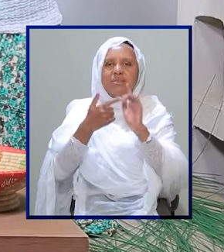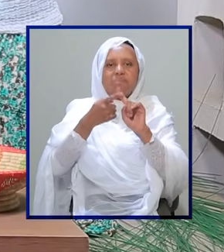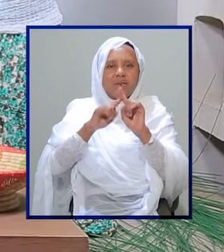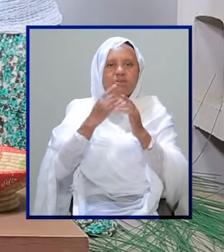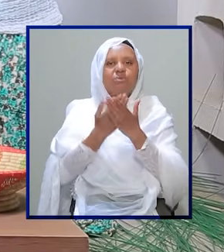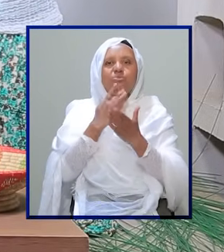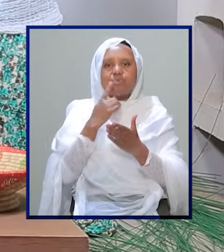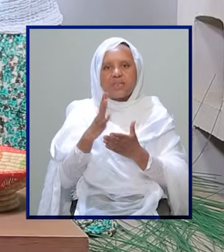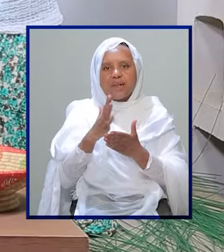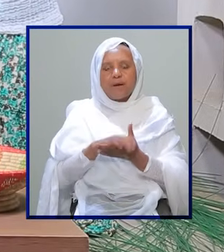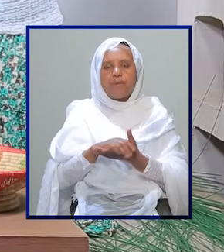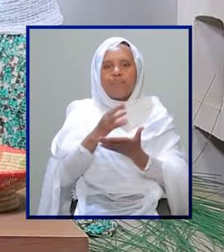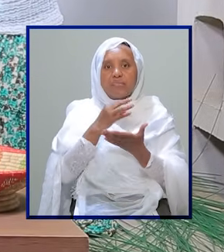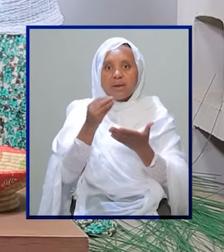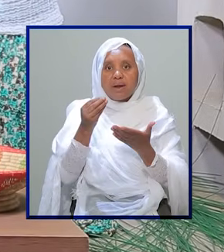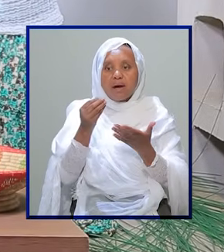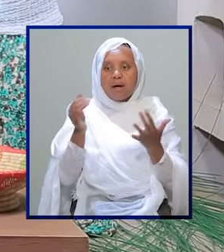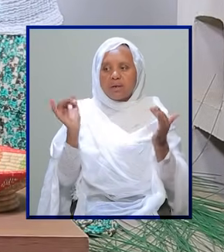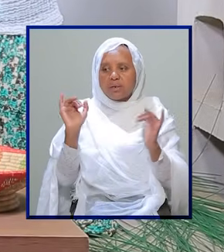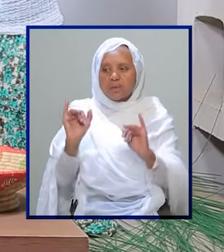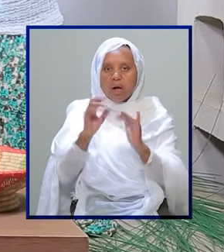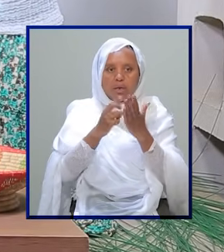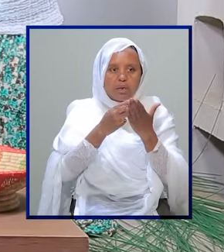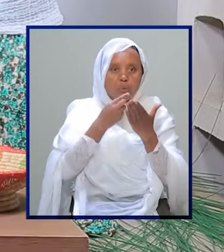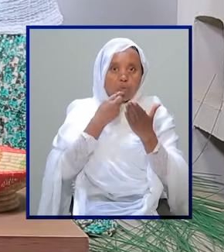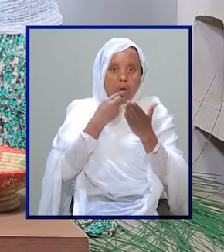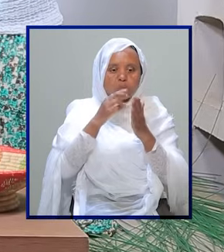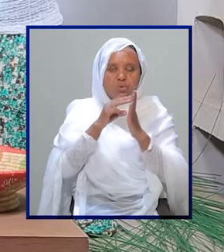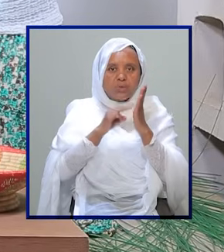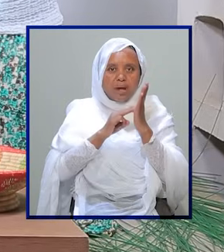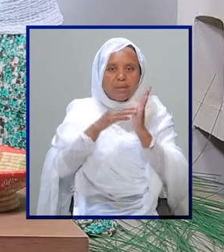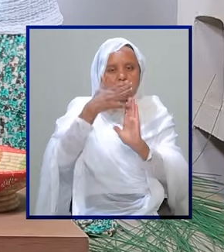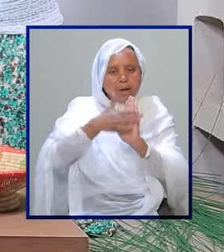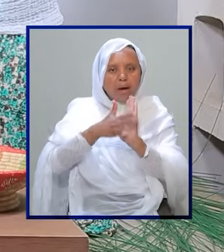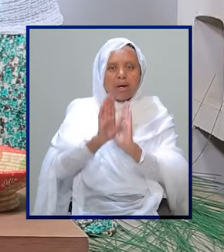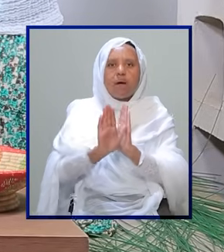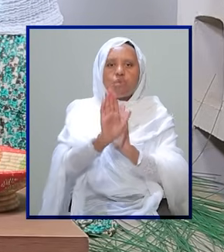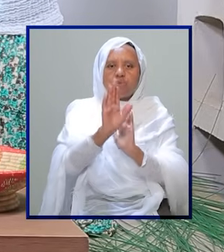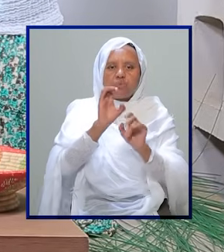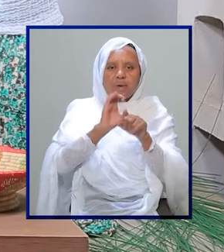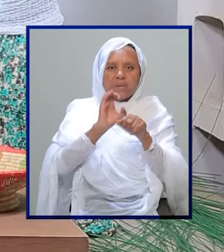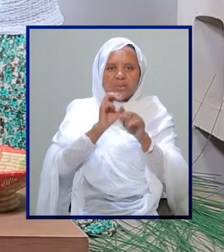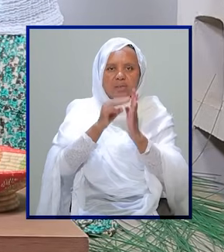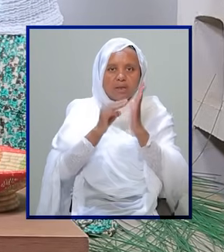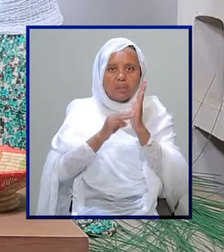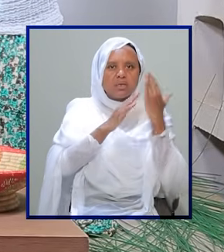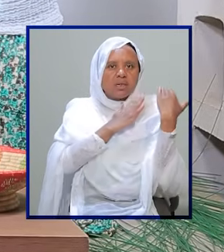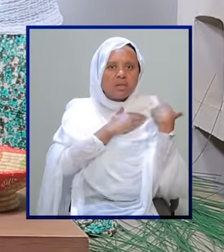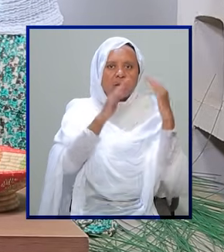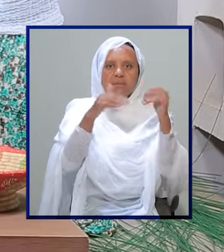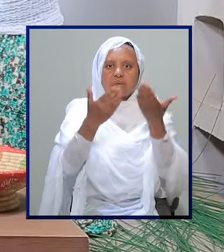ጥሩ ይመስለኛልና እዛ የቁርባኑ ስርዓት ላይ የሚያከናውኑ በቤተክርስቲያን ስራ ስልጣን